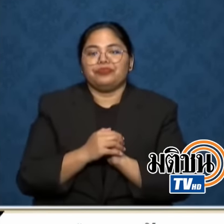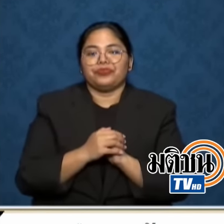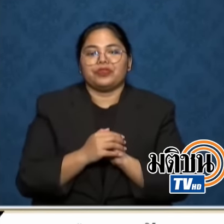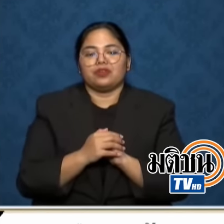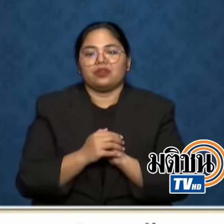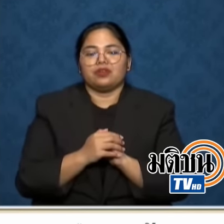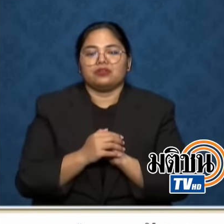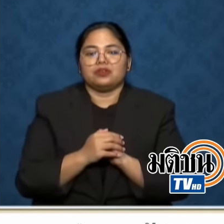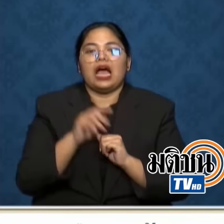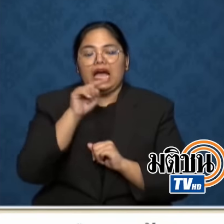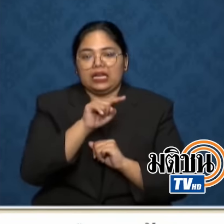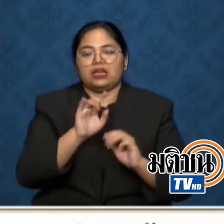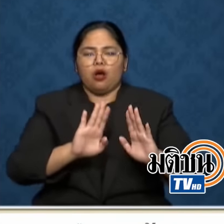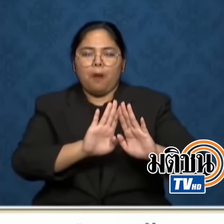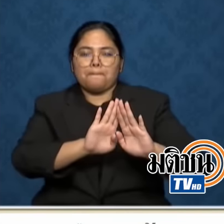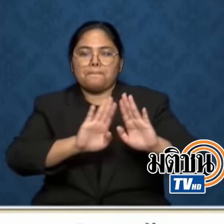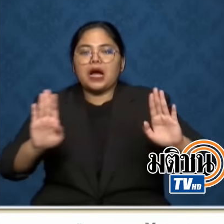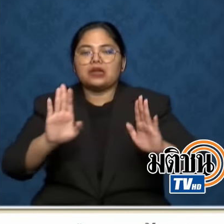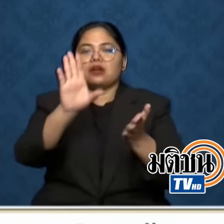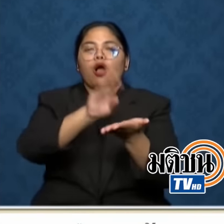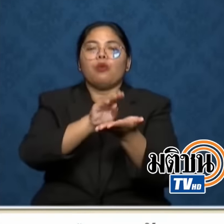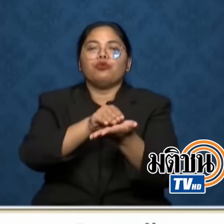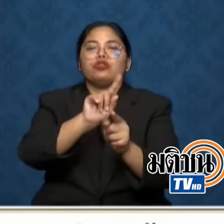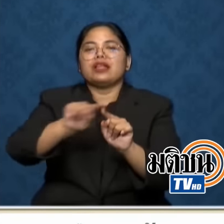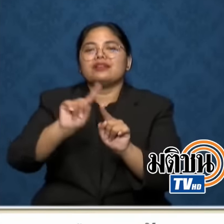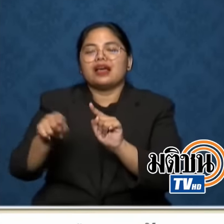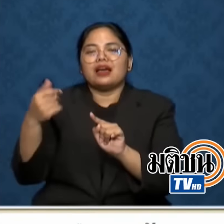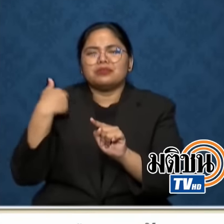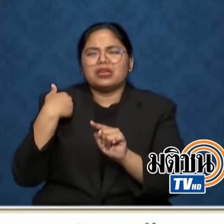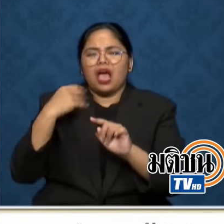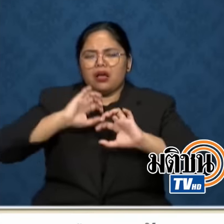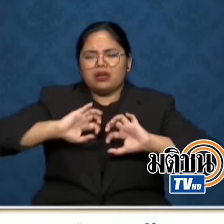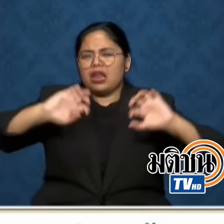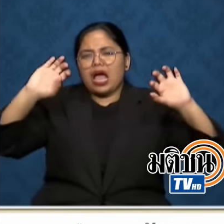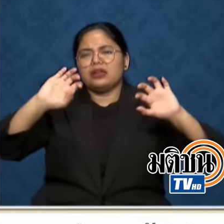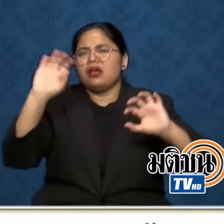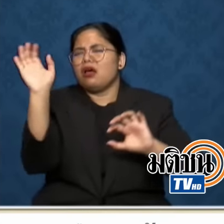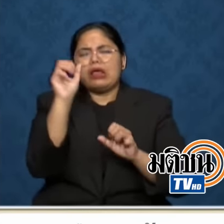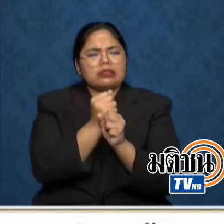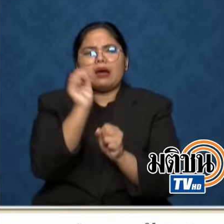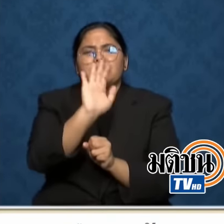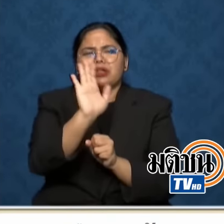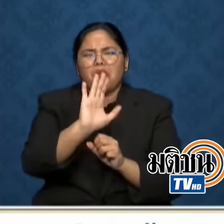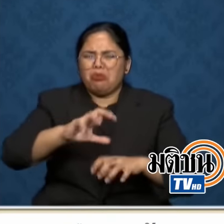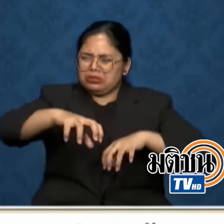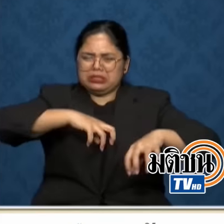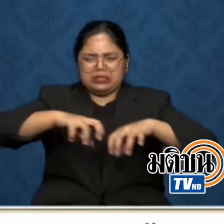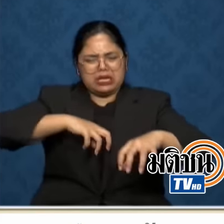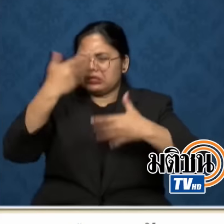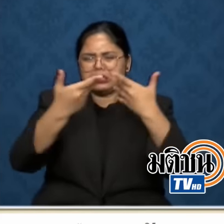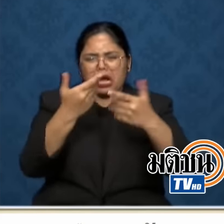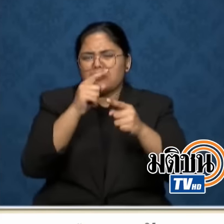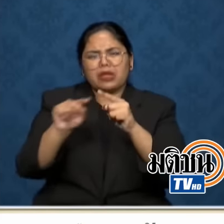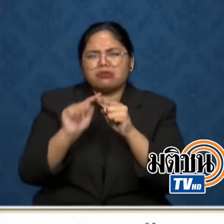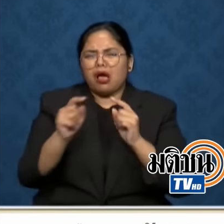Data ครับส่วนนี้แหละครับที่ผมมักจะพูดเสมอว่ารัฐไม่ต้องทำอะไรแล้วอันนี้ผมเห็นครับรัฐจัดอีเวนต์กันกระจายครับสุดท้าย